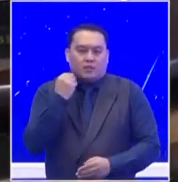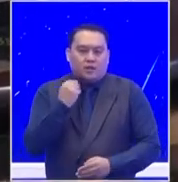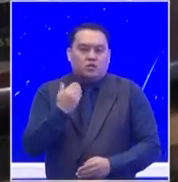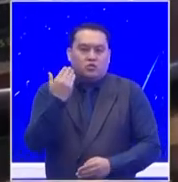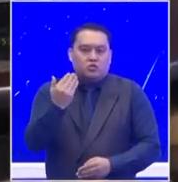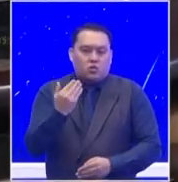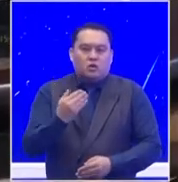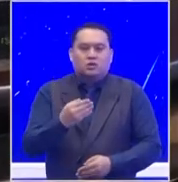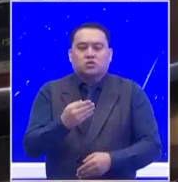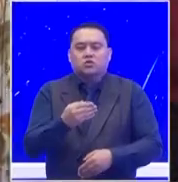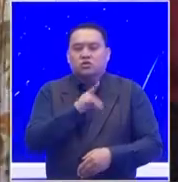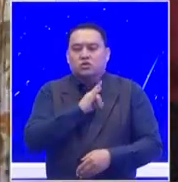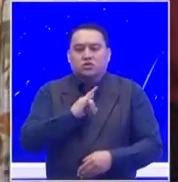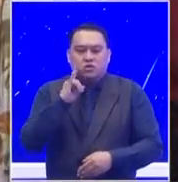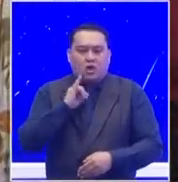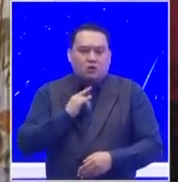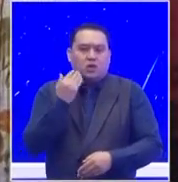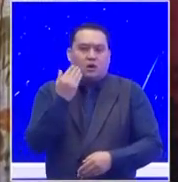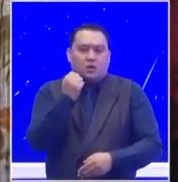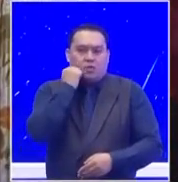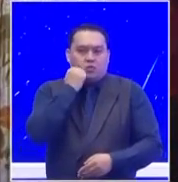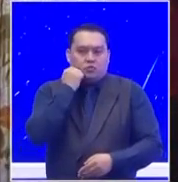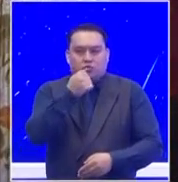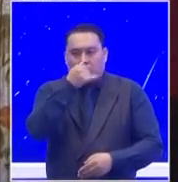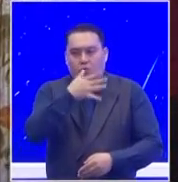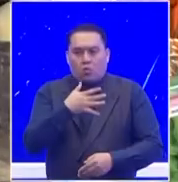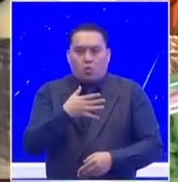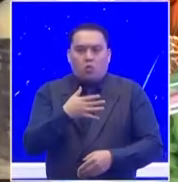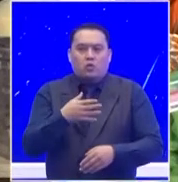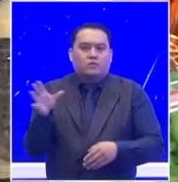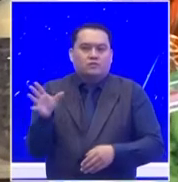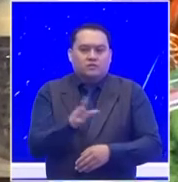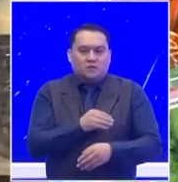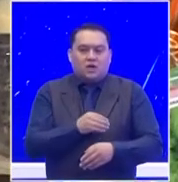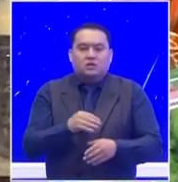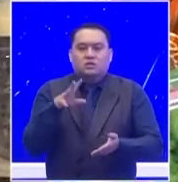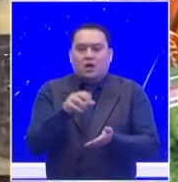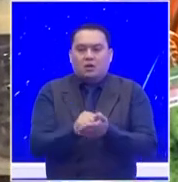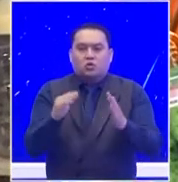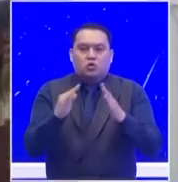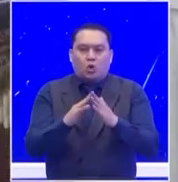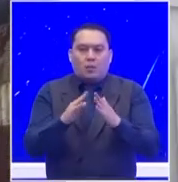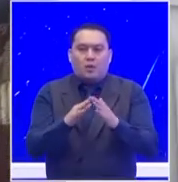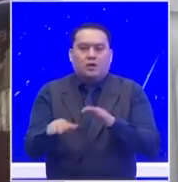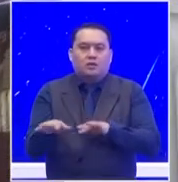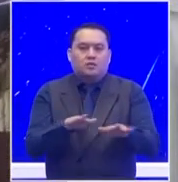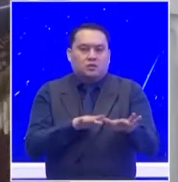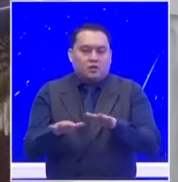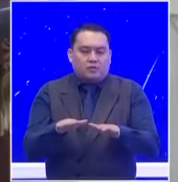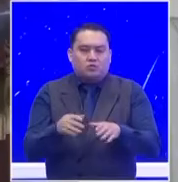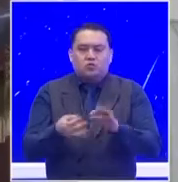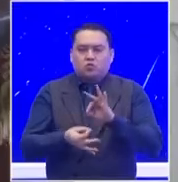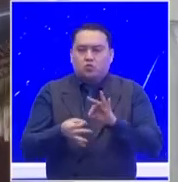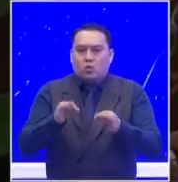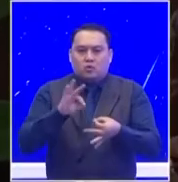ложатся на хрупкие плечи пожилой женщины. К сожалению, годы не щадят никого. Заниматься домашними делами все труднее.